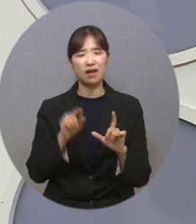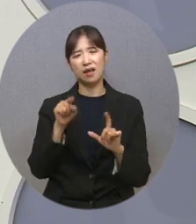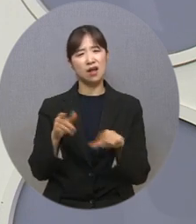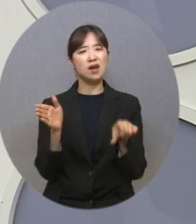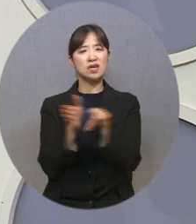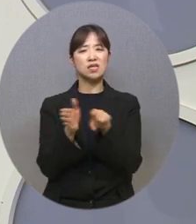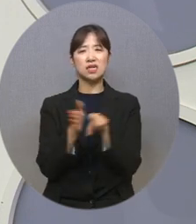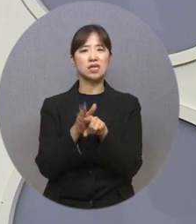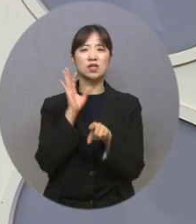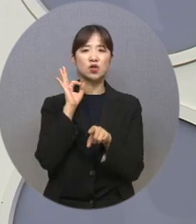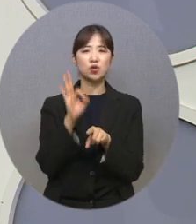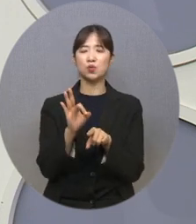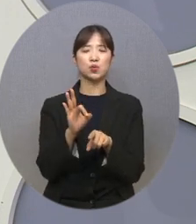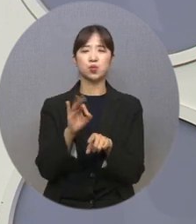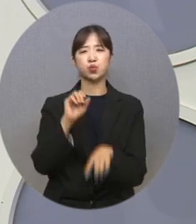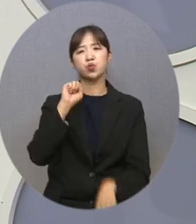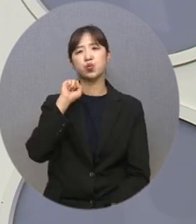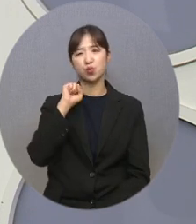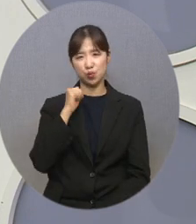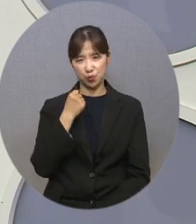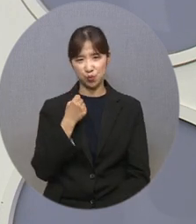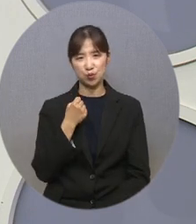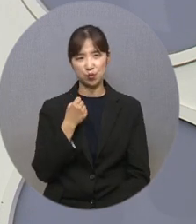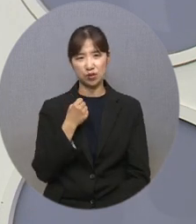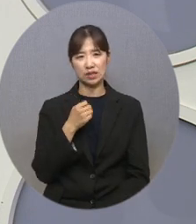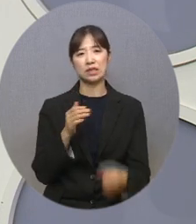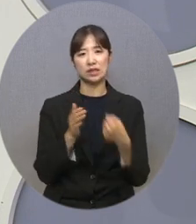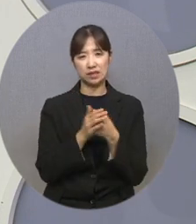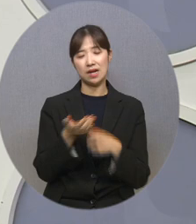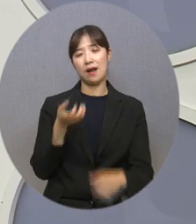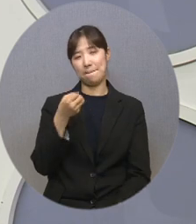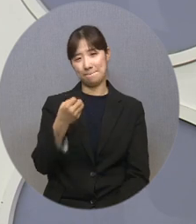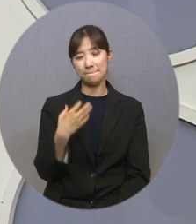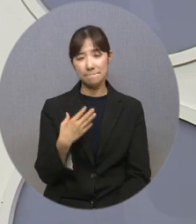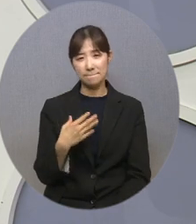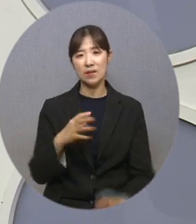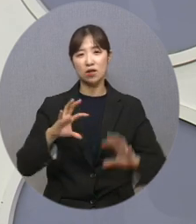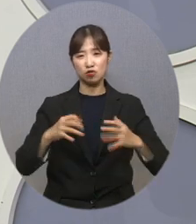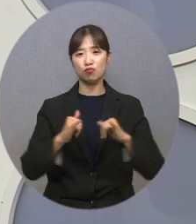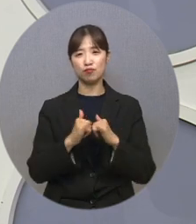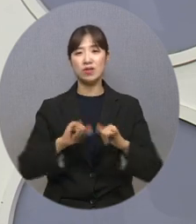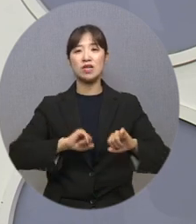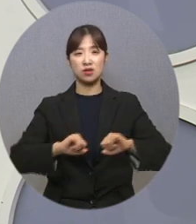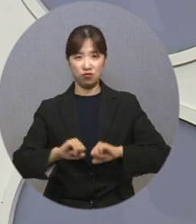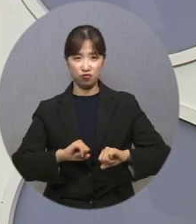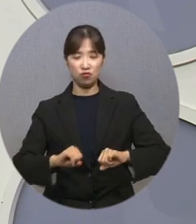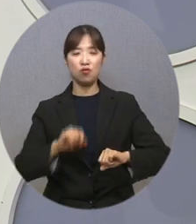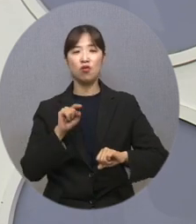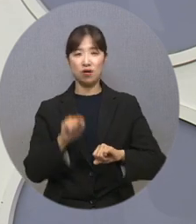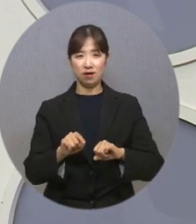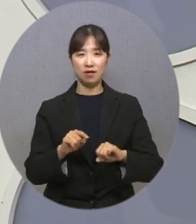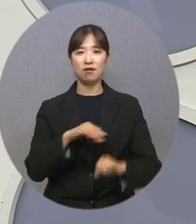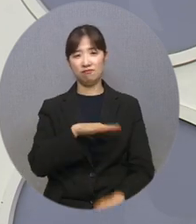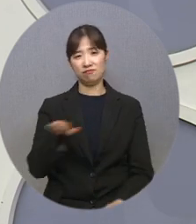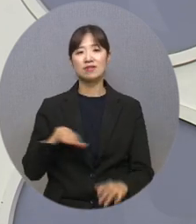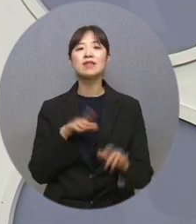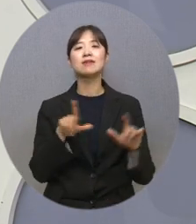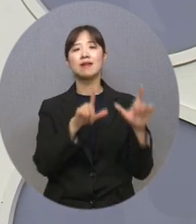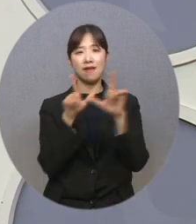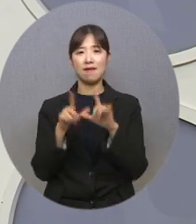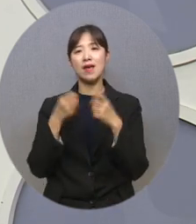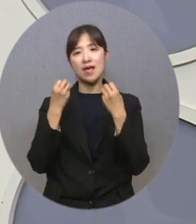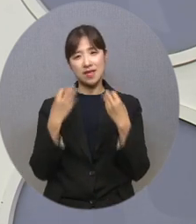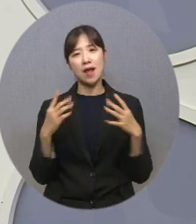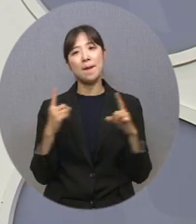신뢰를 무너뜨리는 그렇기 때문에 아까 말씀하신 그런 국민운동 그런 운동은 우리